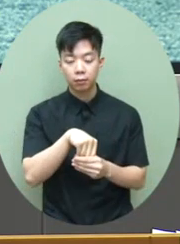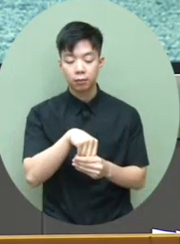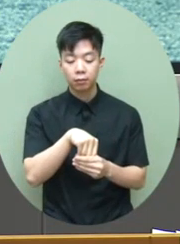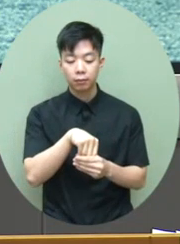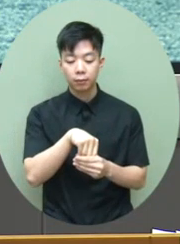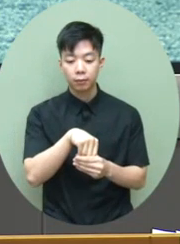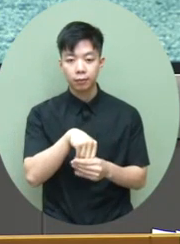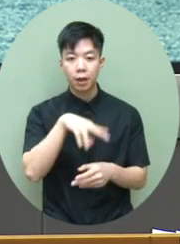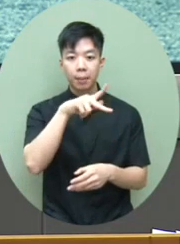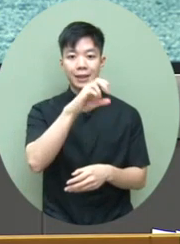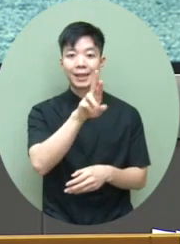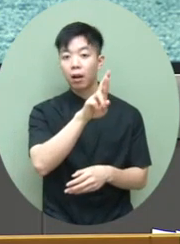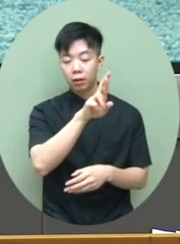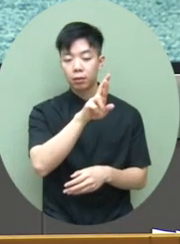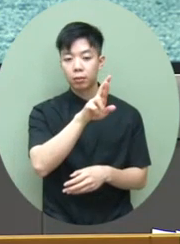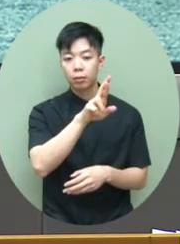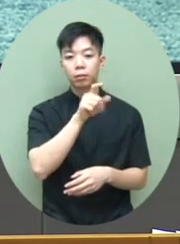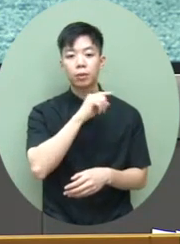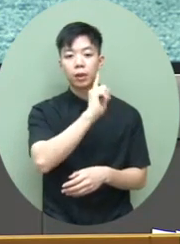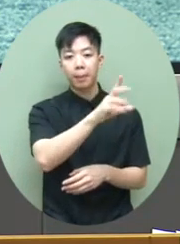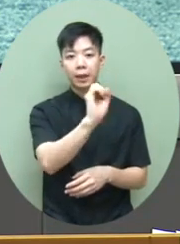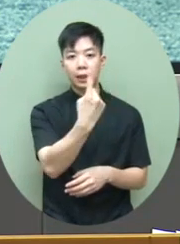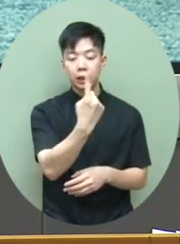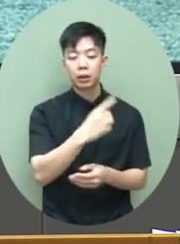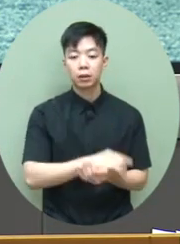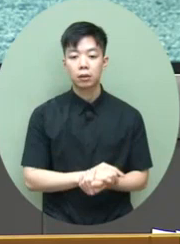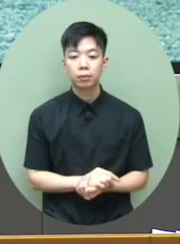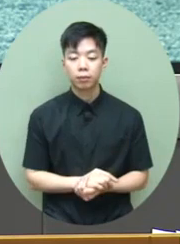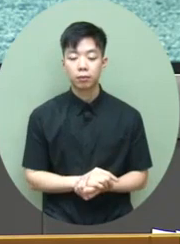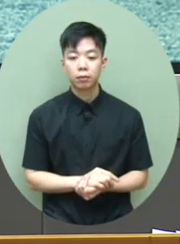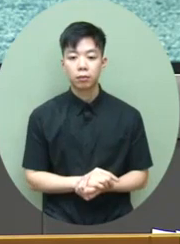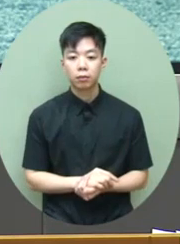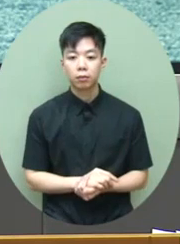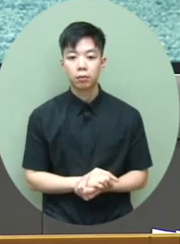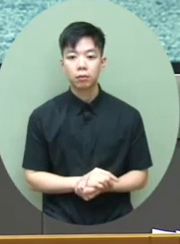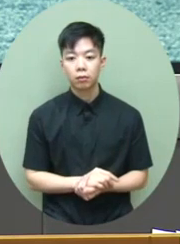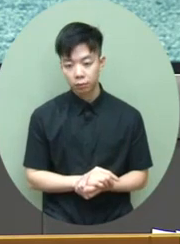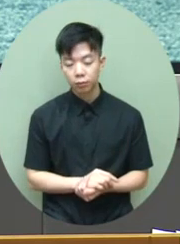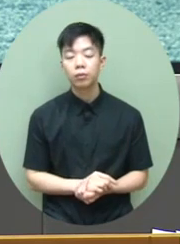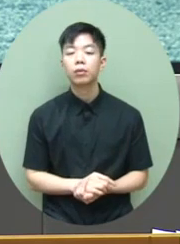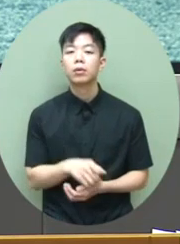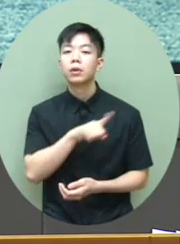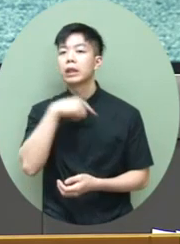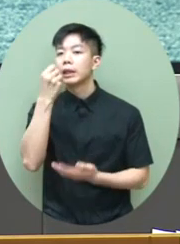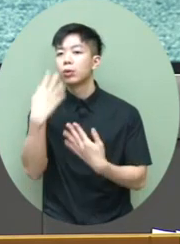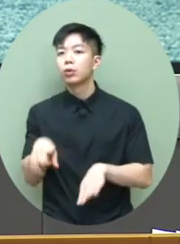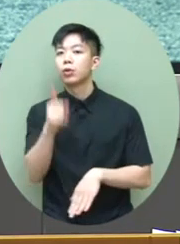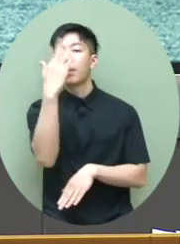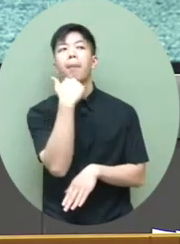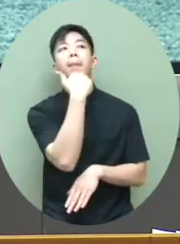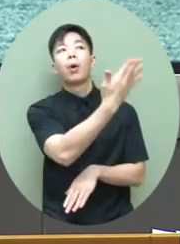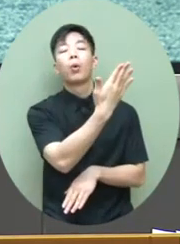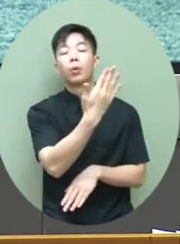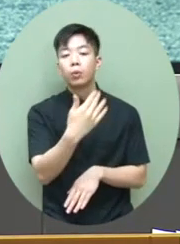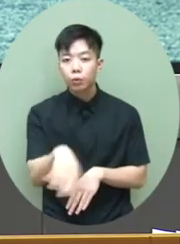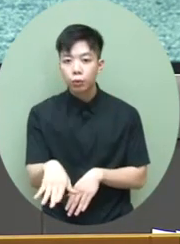的核酸检测阳性的个案101宗，同埋成功在网上平台登记的快速测试检测阳